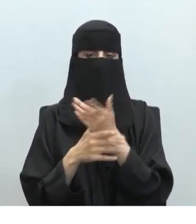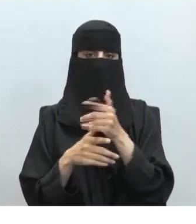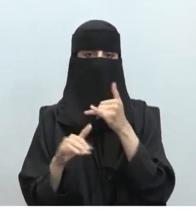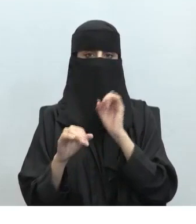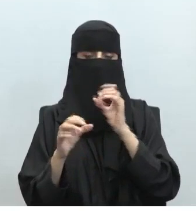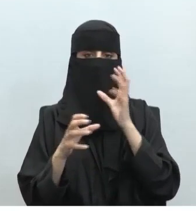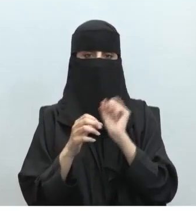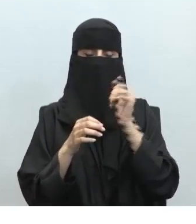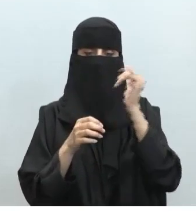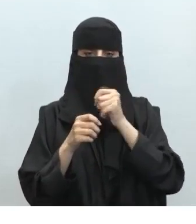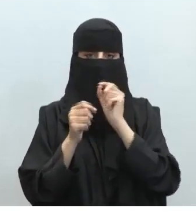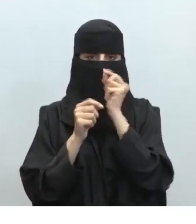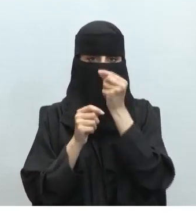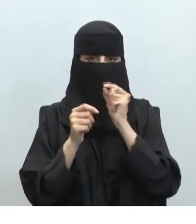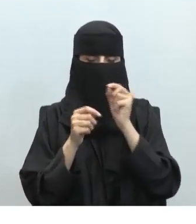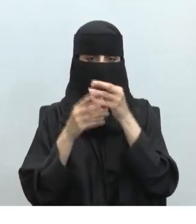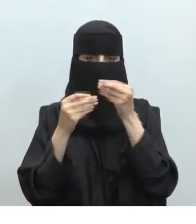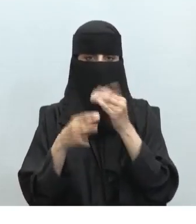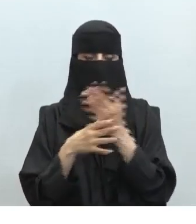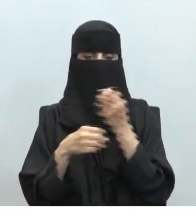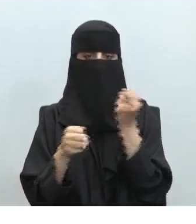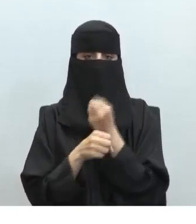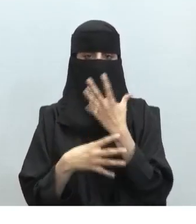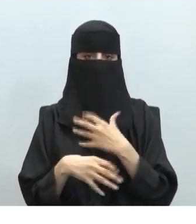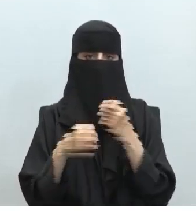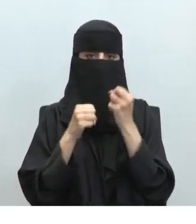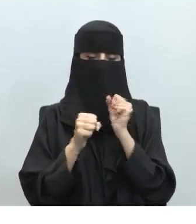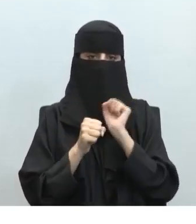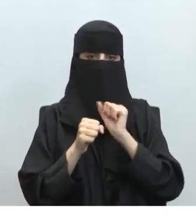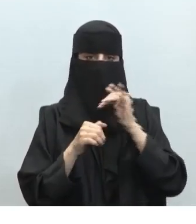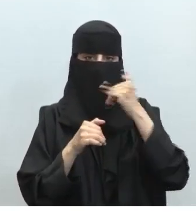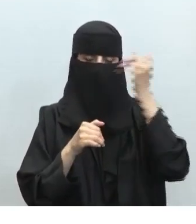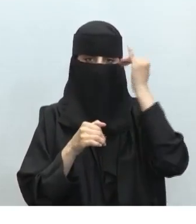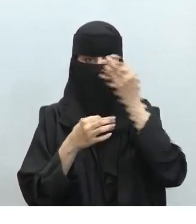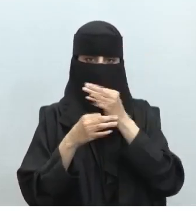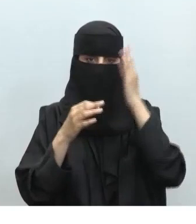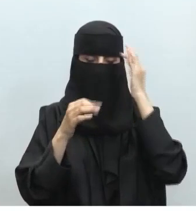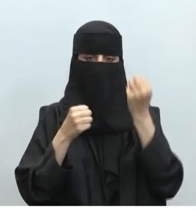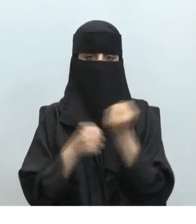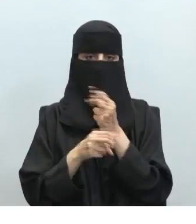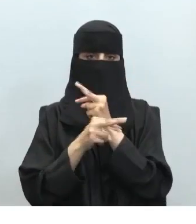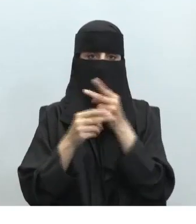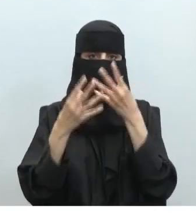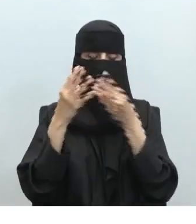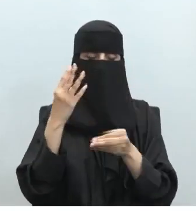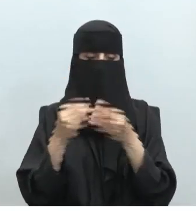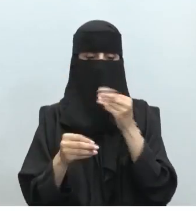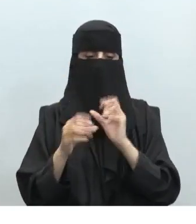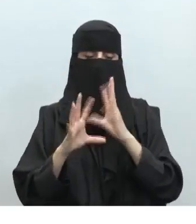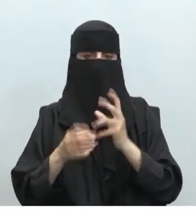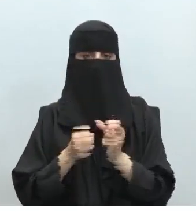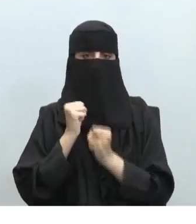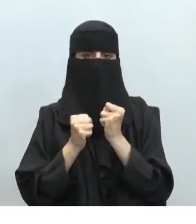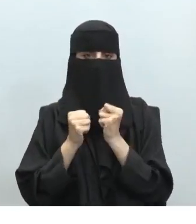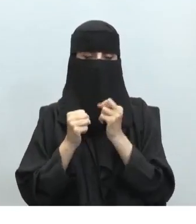الجينات ويؤثر في الوظيفه العصبيه وعلى مستوى الاثر ذكرنا تدهور في الوظائف العصبيه والعقليه